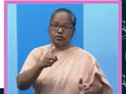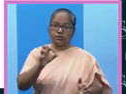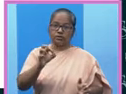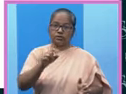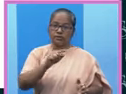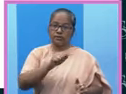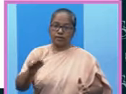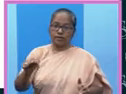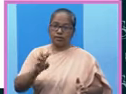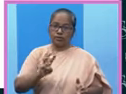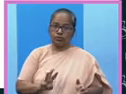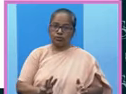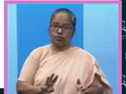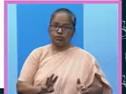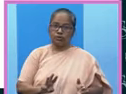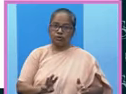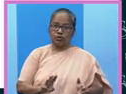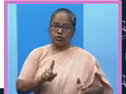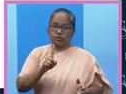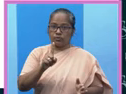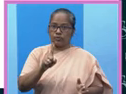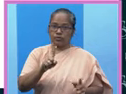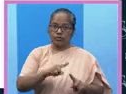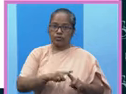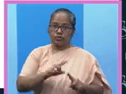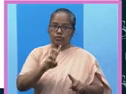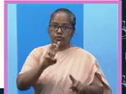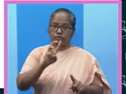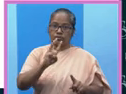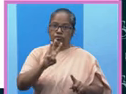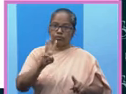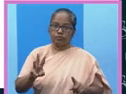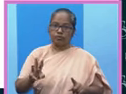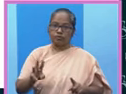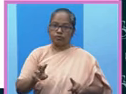360 டிகிரி பை 3. அடிங்க, 1 மோன் 3,